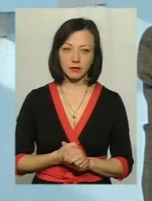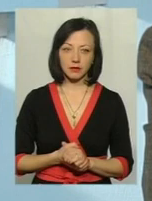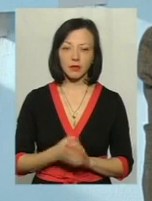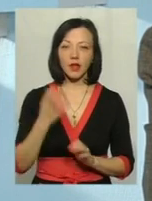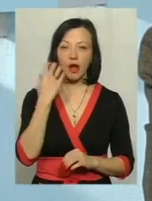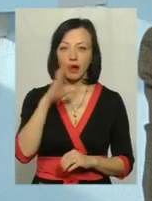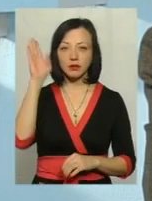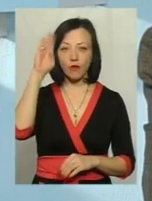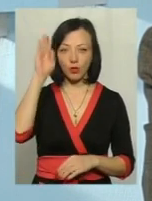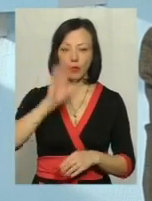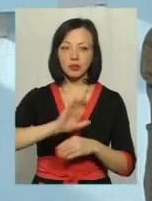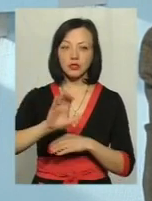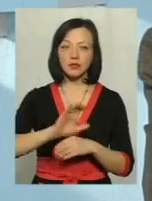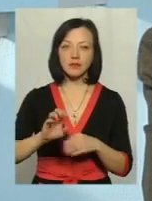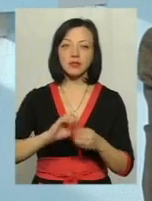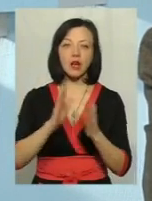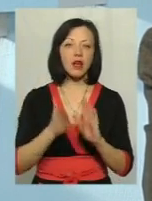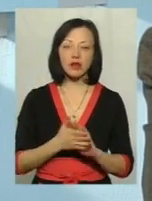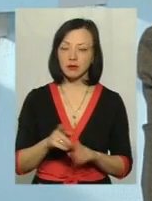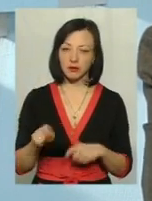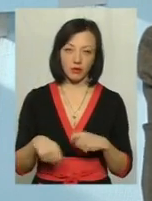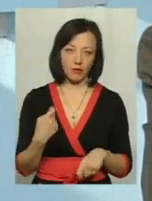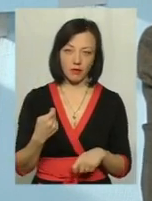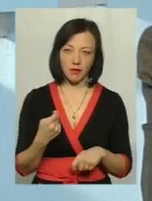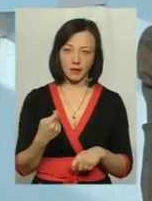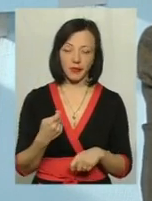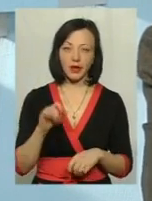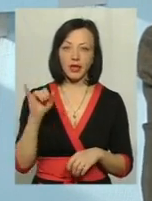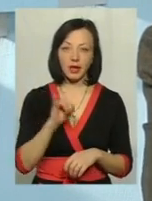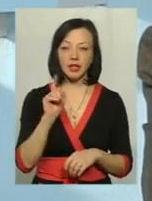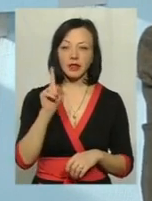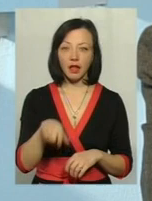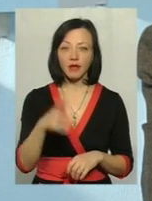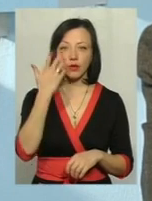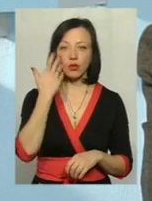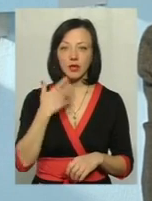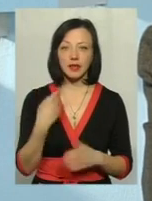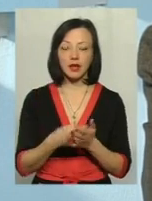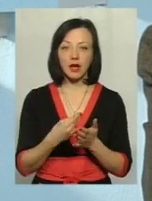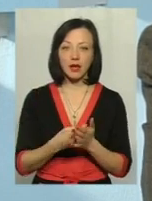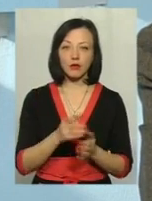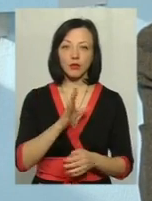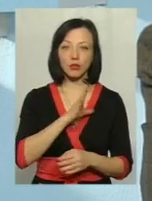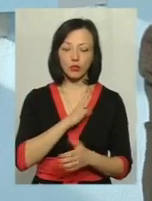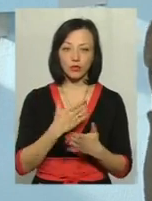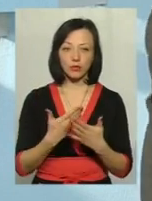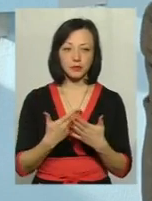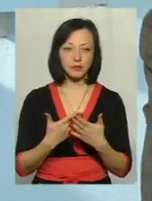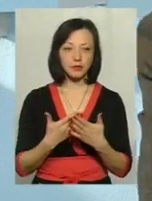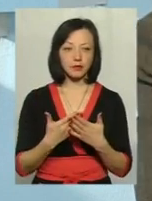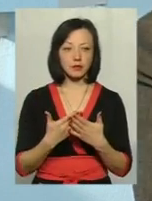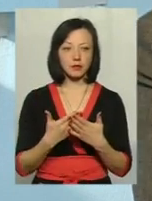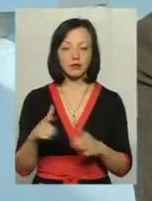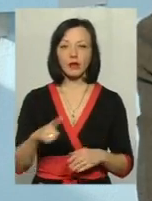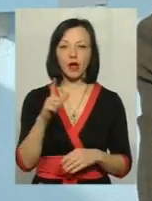Гаряче водопостачання взагалі збиткове. І навіть тоді, коли і тариф був там, от взяти, коли газ